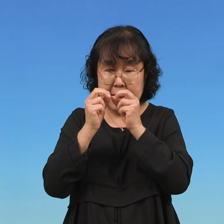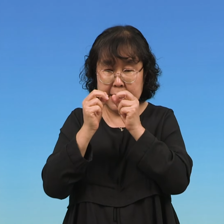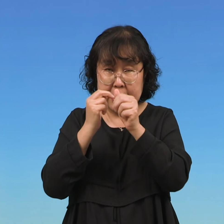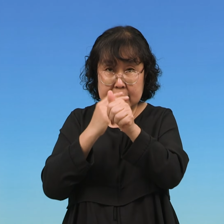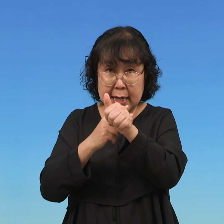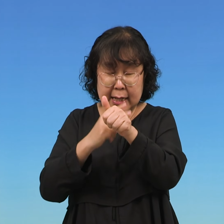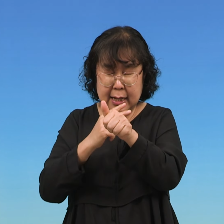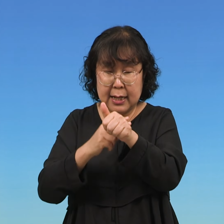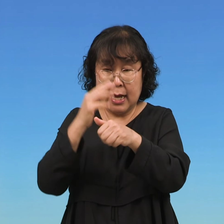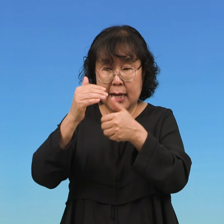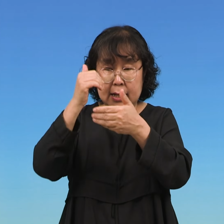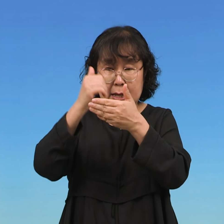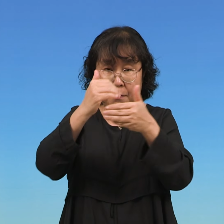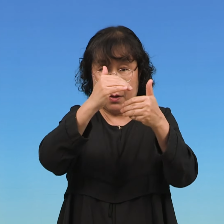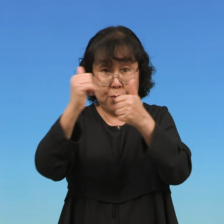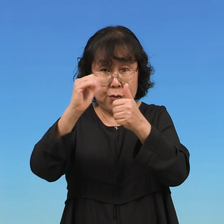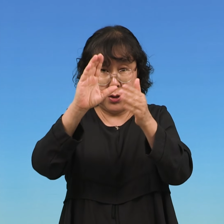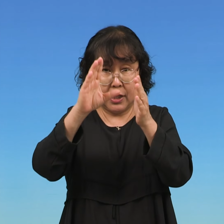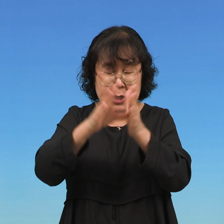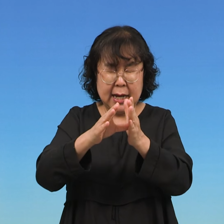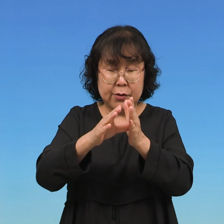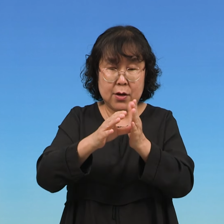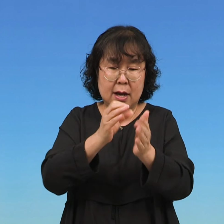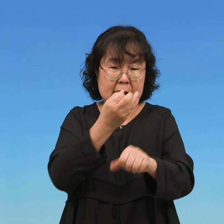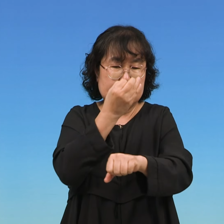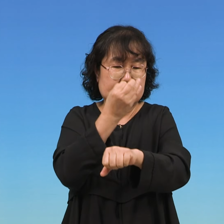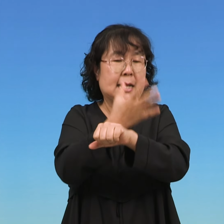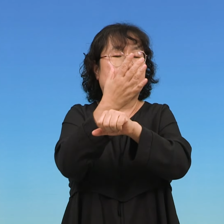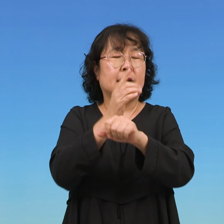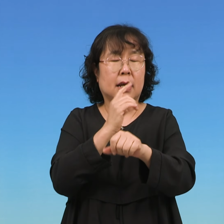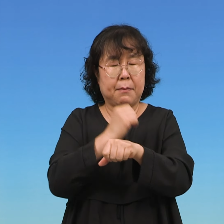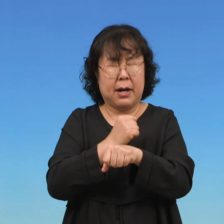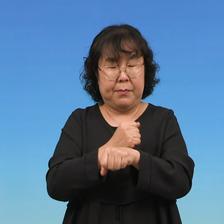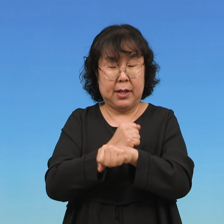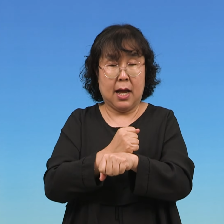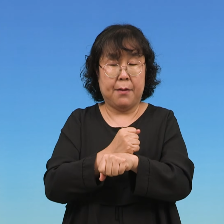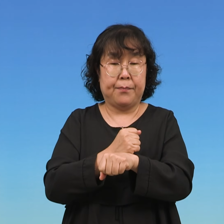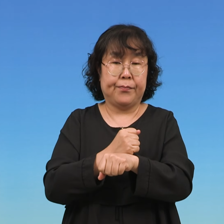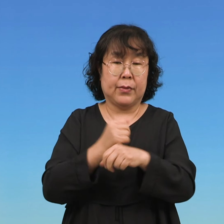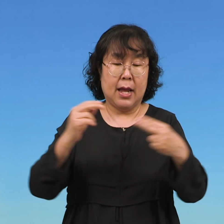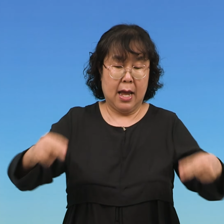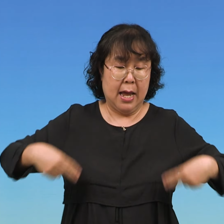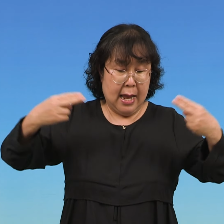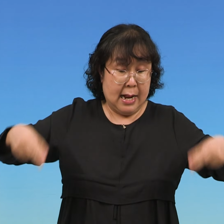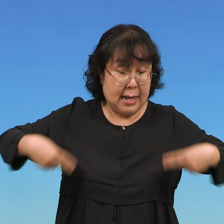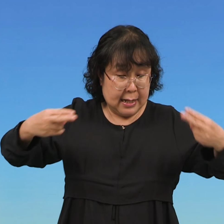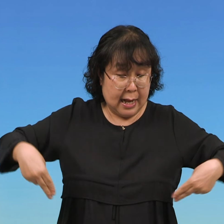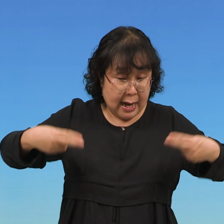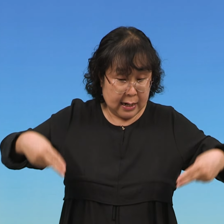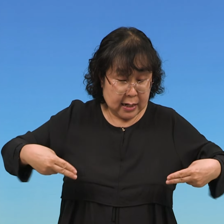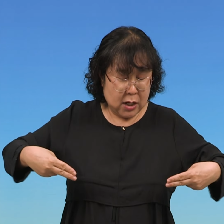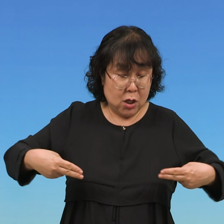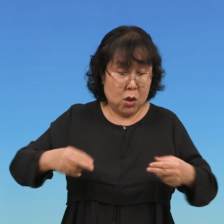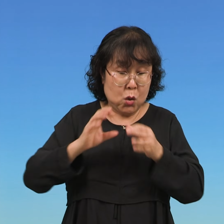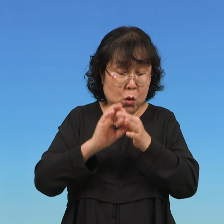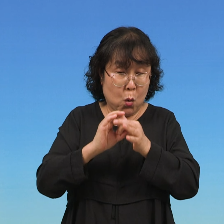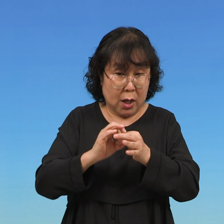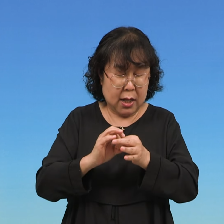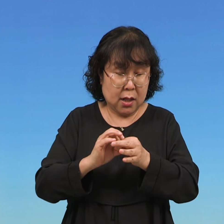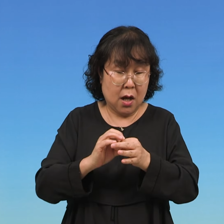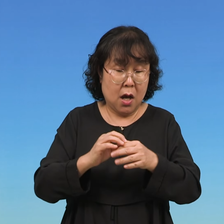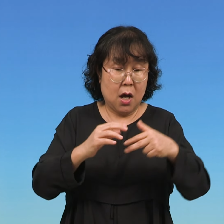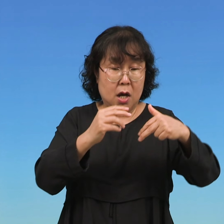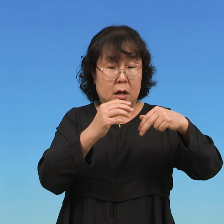하나님께서 그를 부르실 때 얼마나 단순하게 반응합니까 엘리스 선지자를 통하여 그를 선지자로